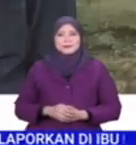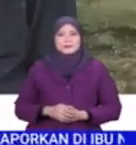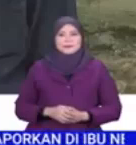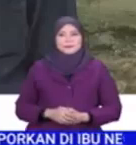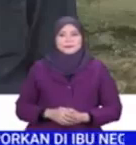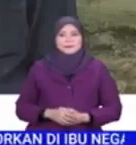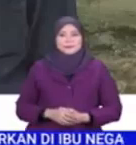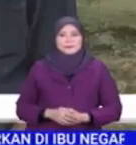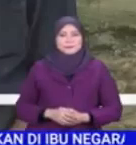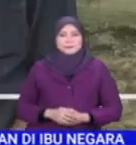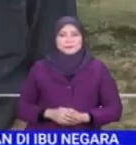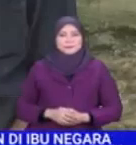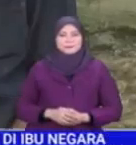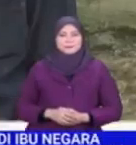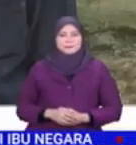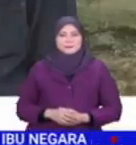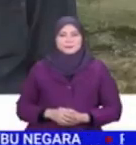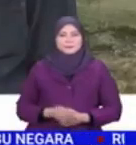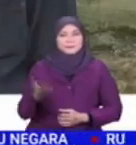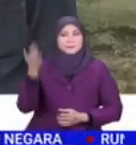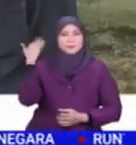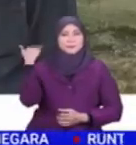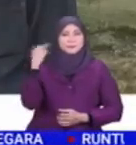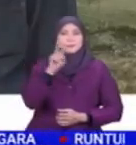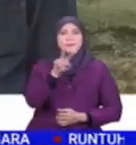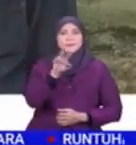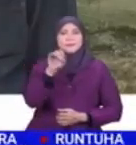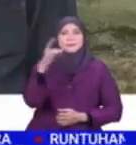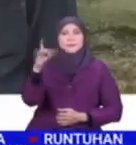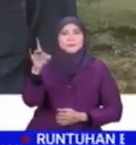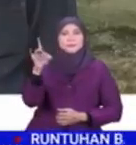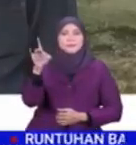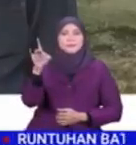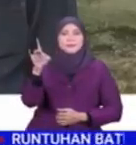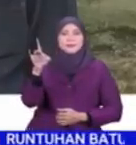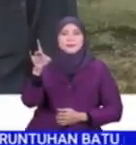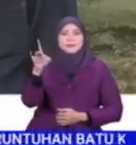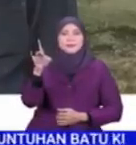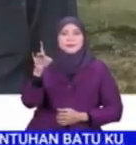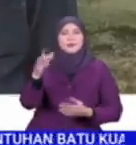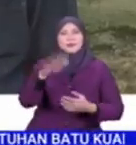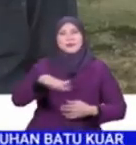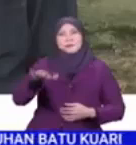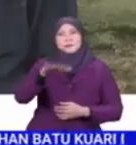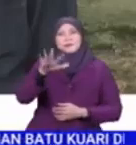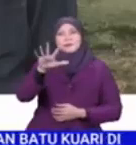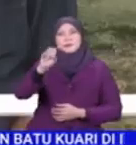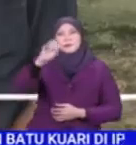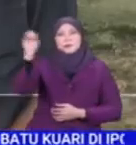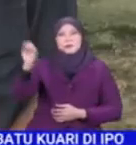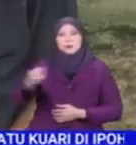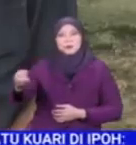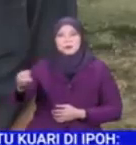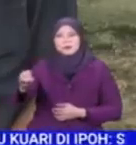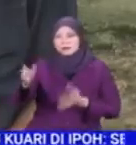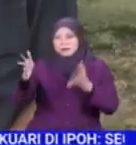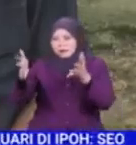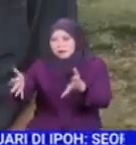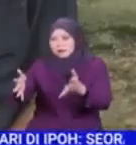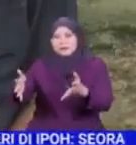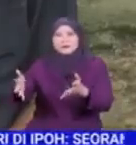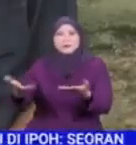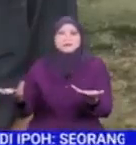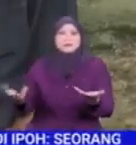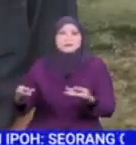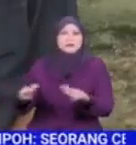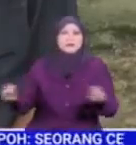pada ketika itu 2018 saya dulu lebih hampir 50 peratus lagi tidak di usulkan mananya